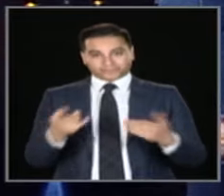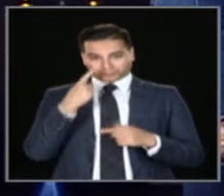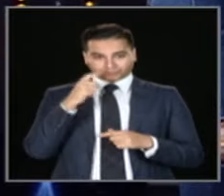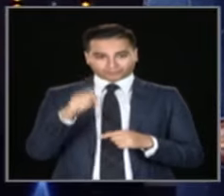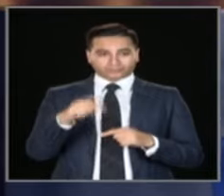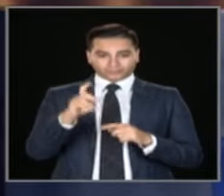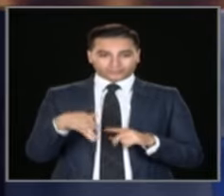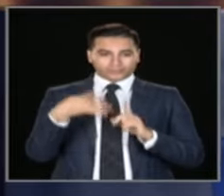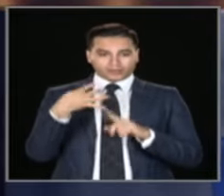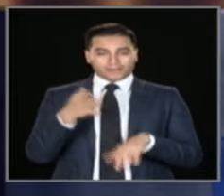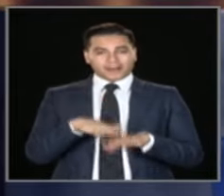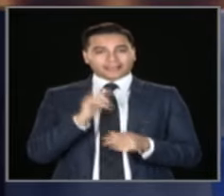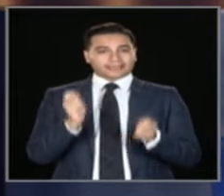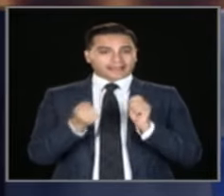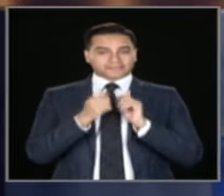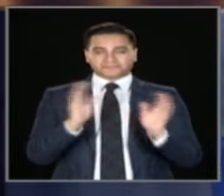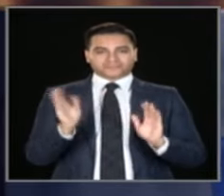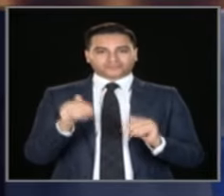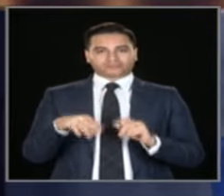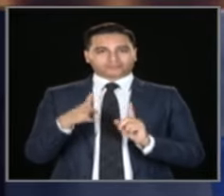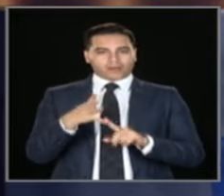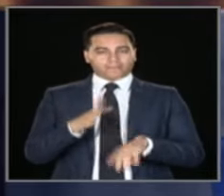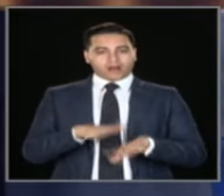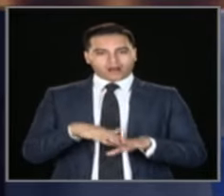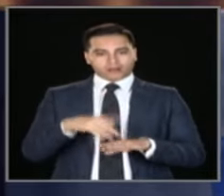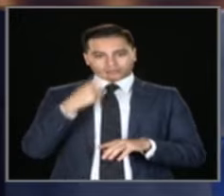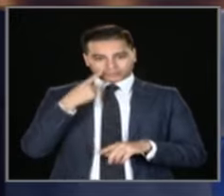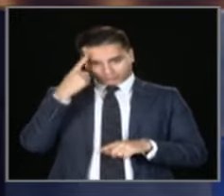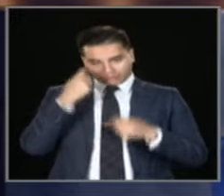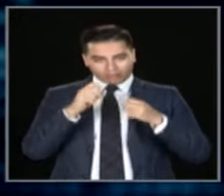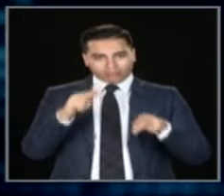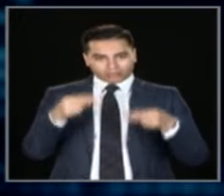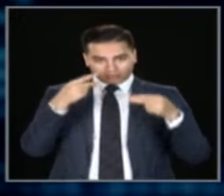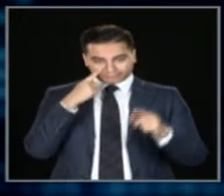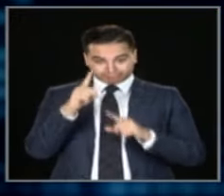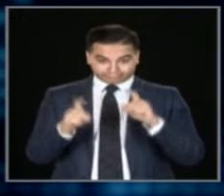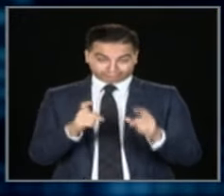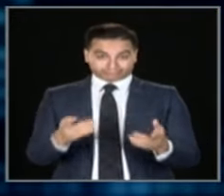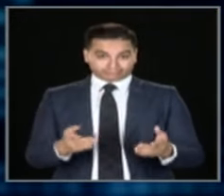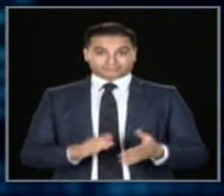وما عندناش تغييرات. ودلوقتي مع الفقرة الرابعة، فقرة تحت الضغط.